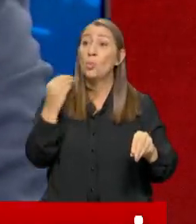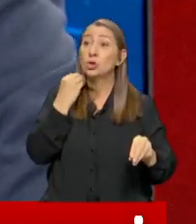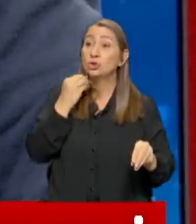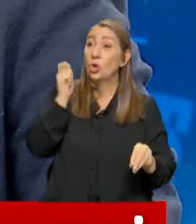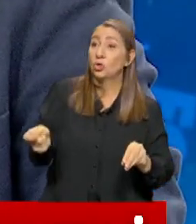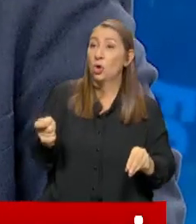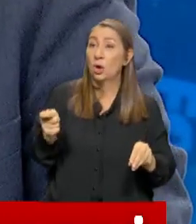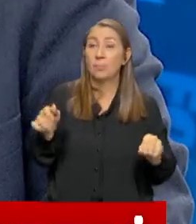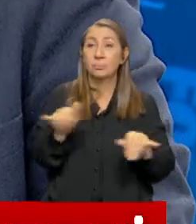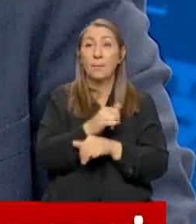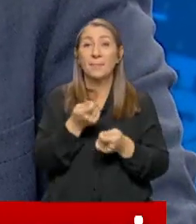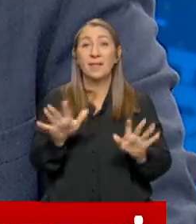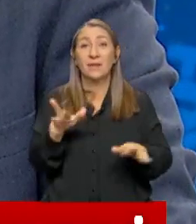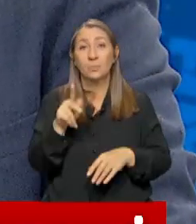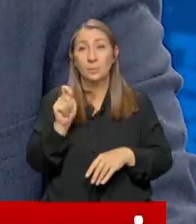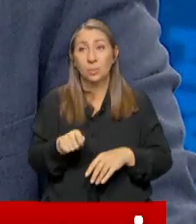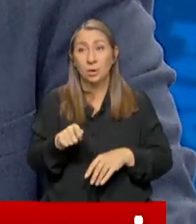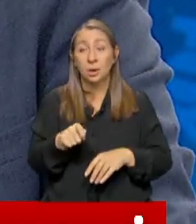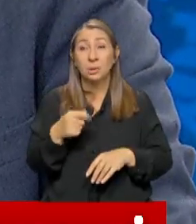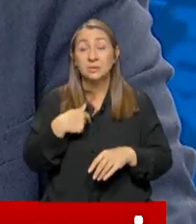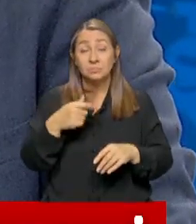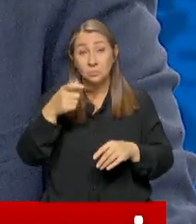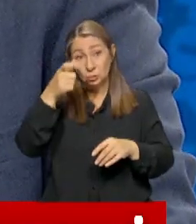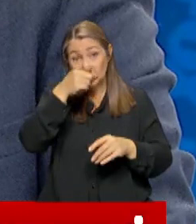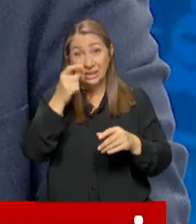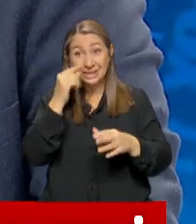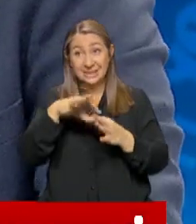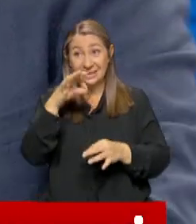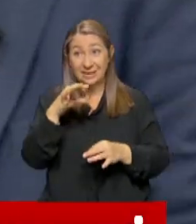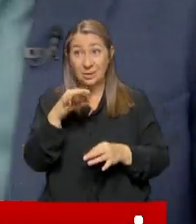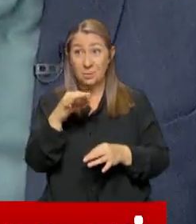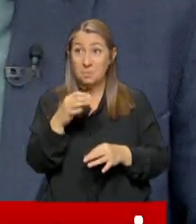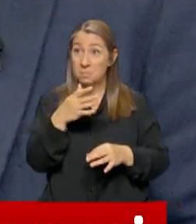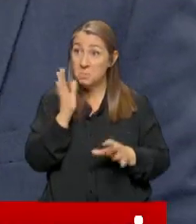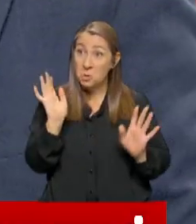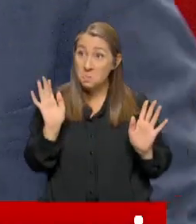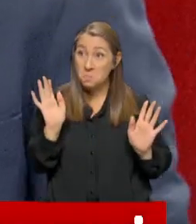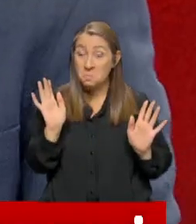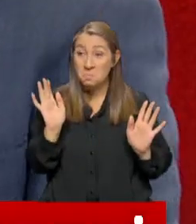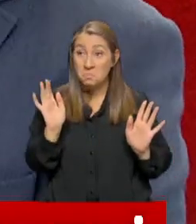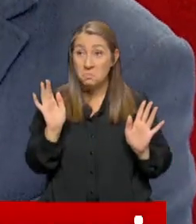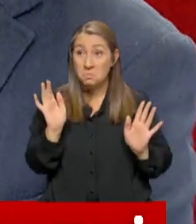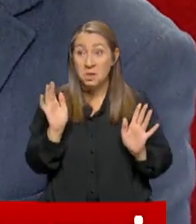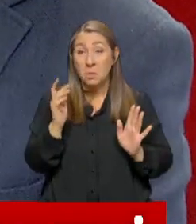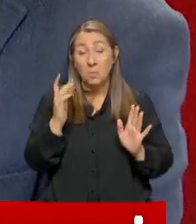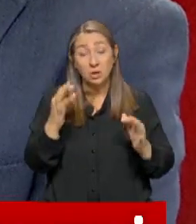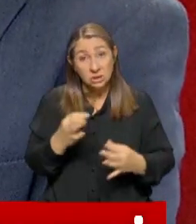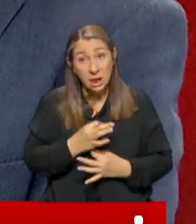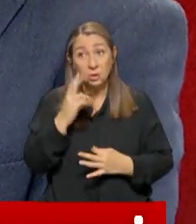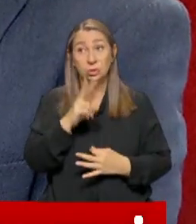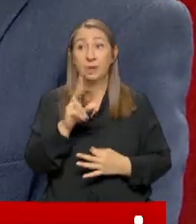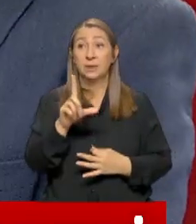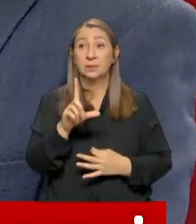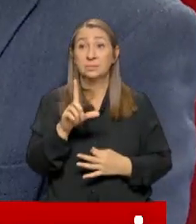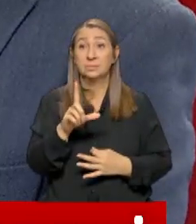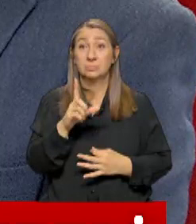parasını ödüyor Aslında bedavaya getiriyor filan bizim memleket insanında böyle hani bilmiyorum yani baya saygı göstermek lazım